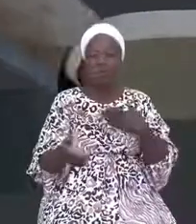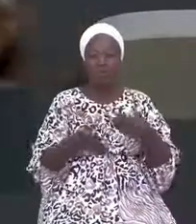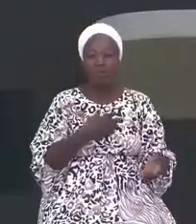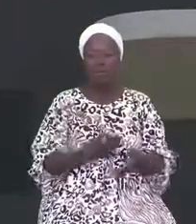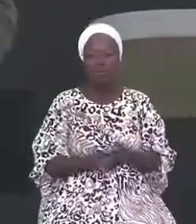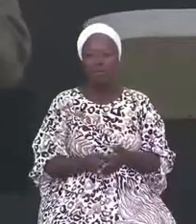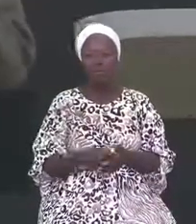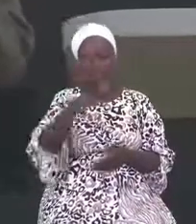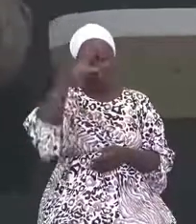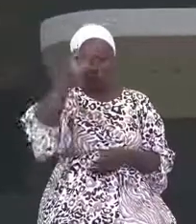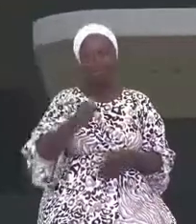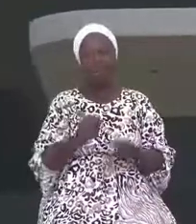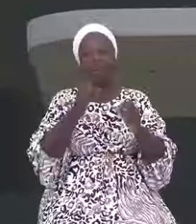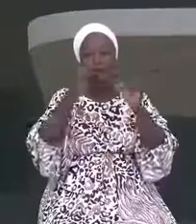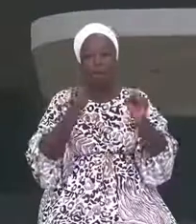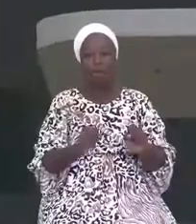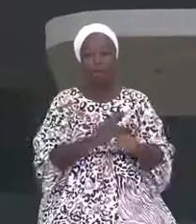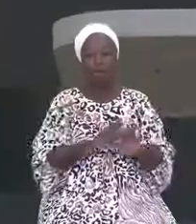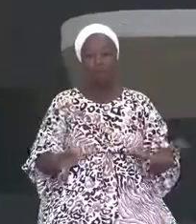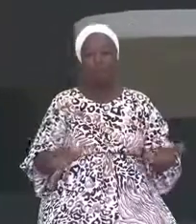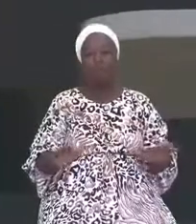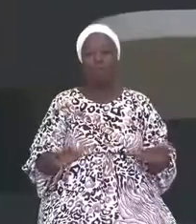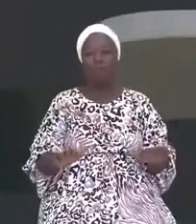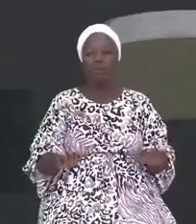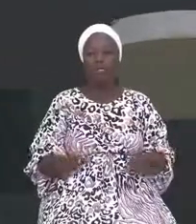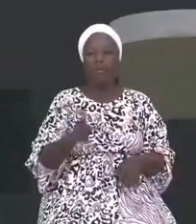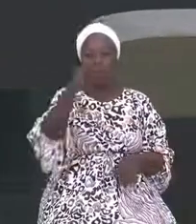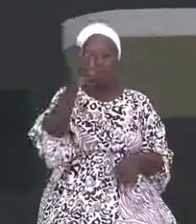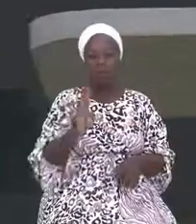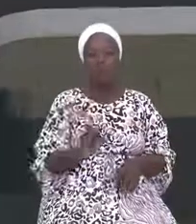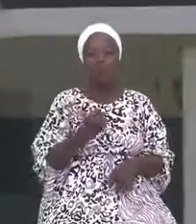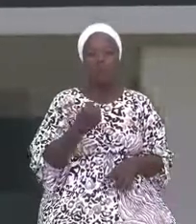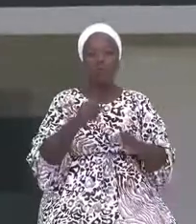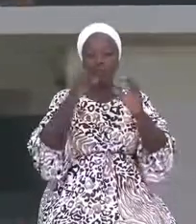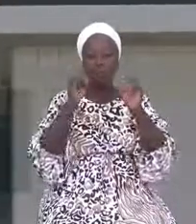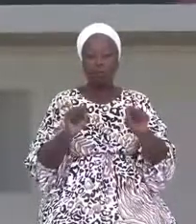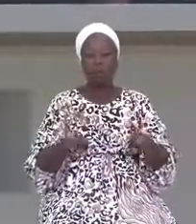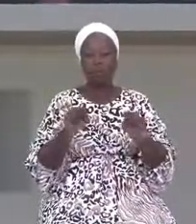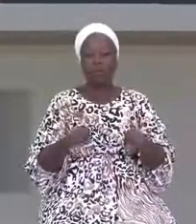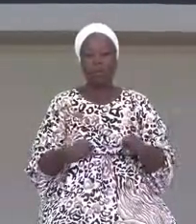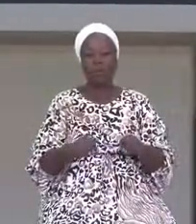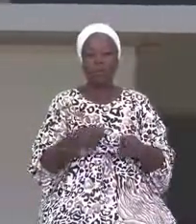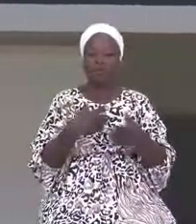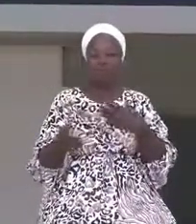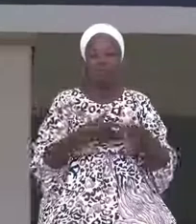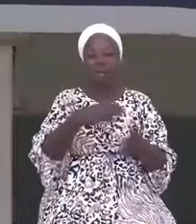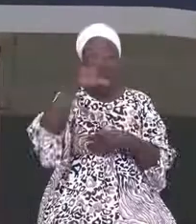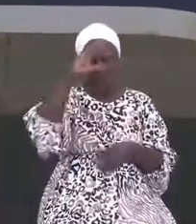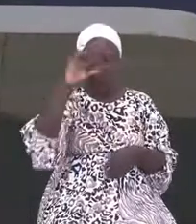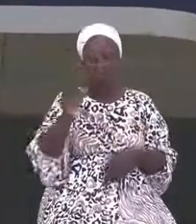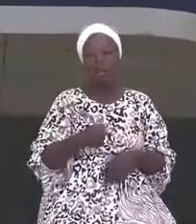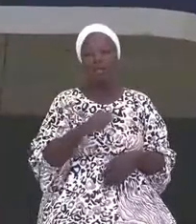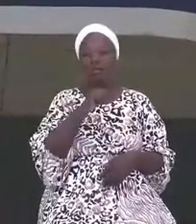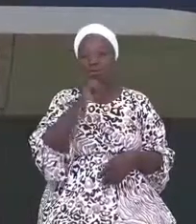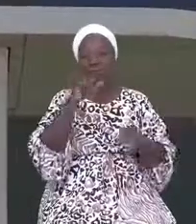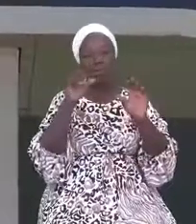l'impuissance, l'impotence de l'homme. Les possibilités de Dieu, malgré les impossibilités de l'homme. Rappelez-vous une fois